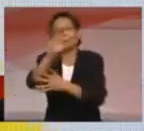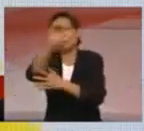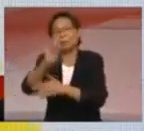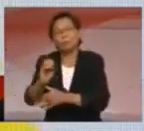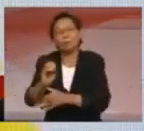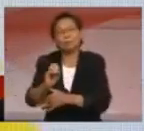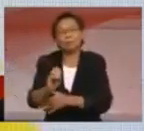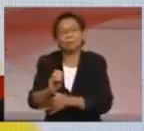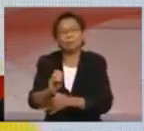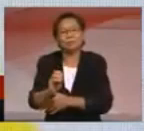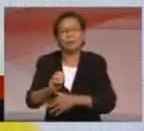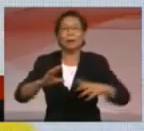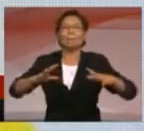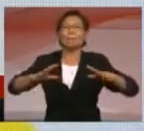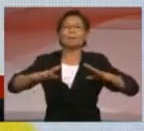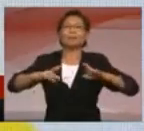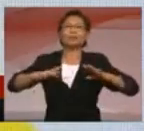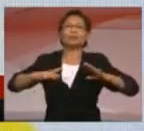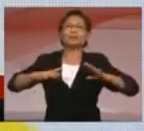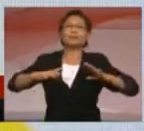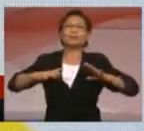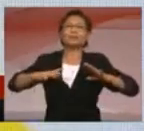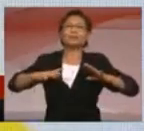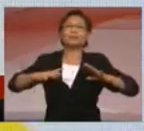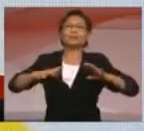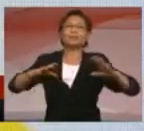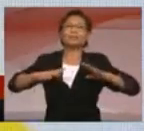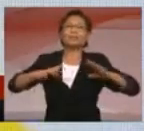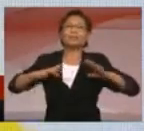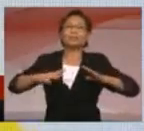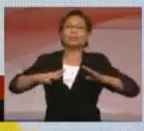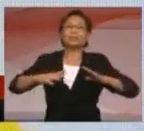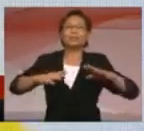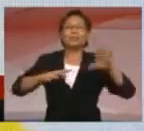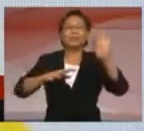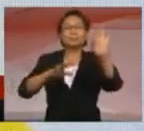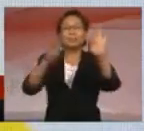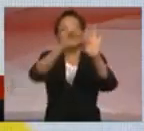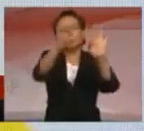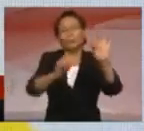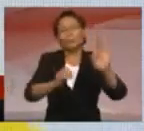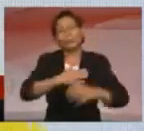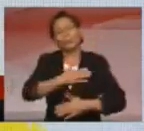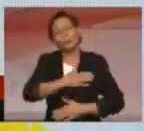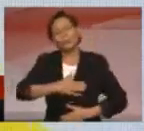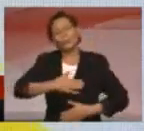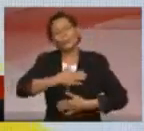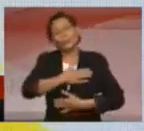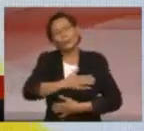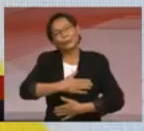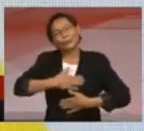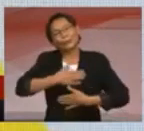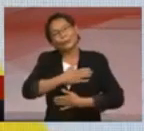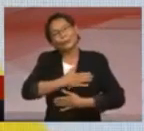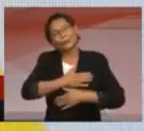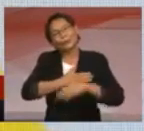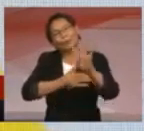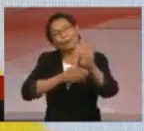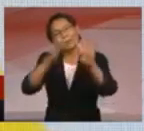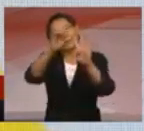35.4%, percutian ataupun leisure 9% dan hiburan sebanyak